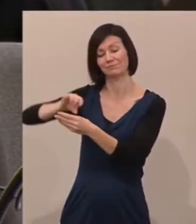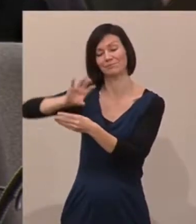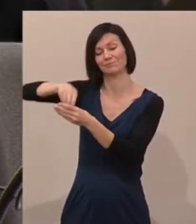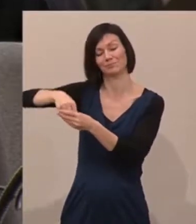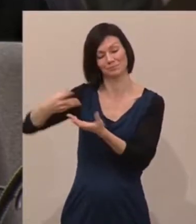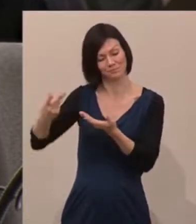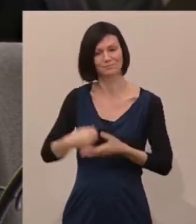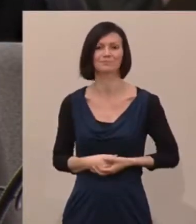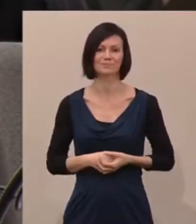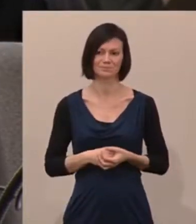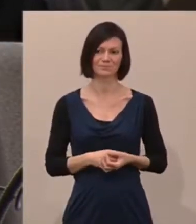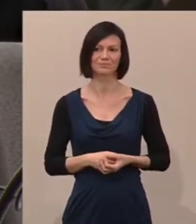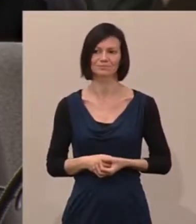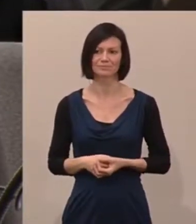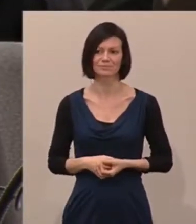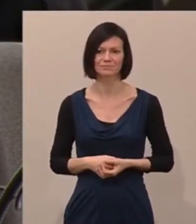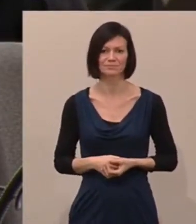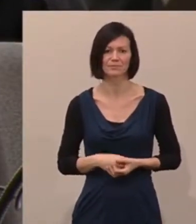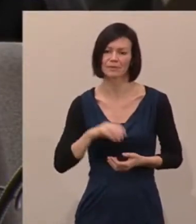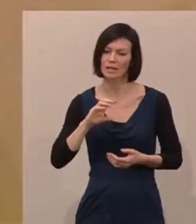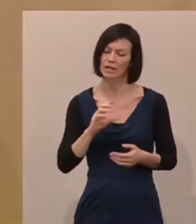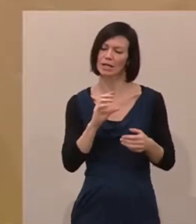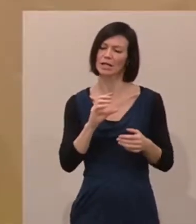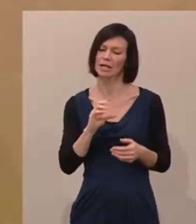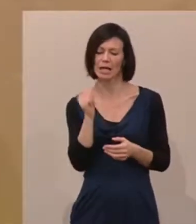der Vorschlag ist aufs Erste